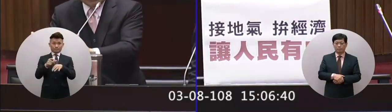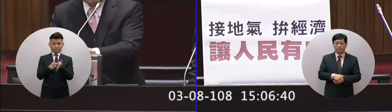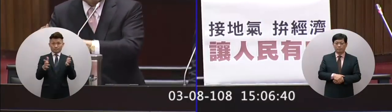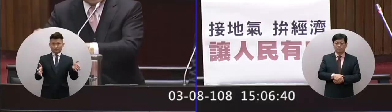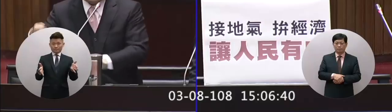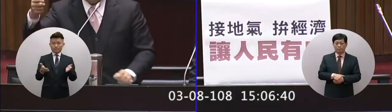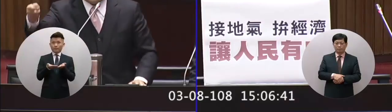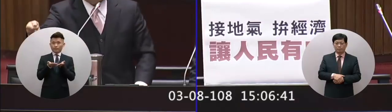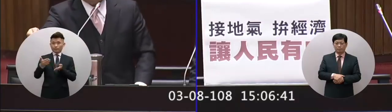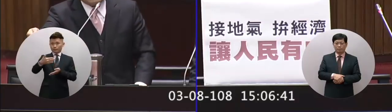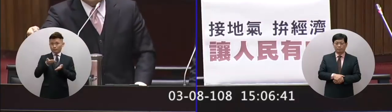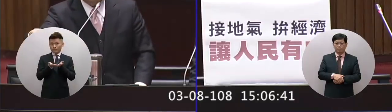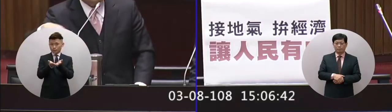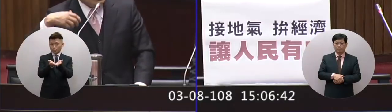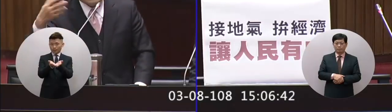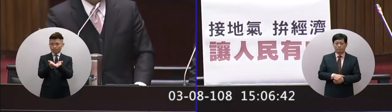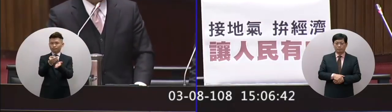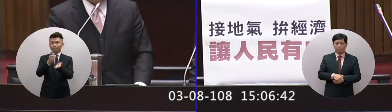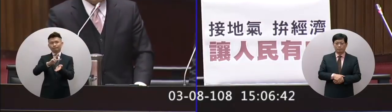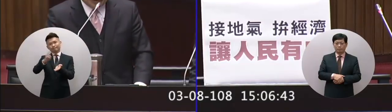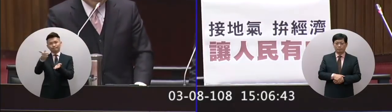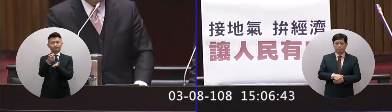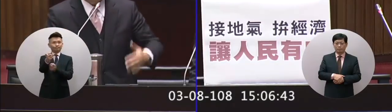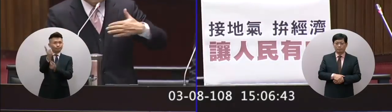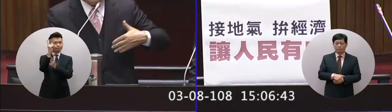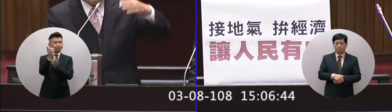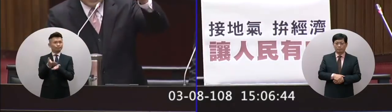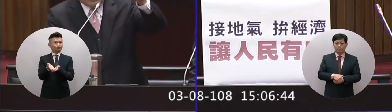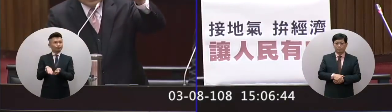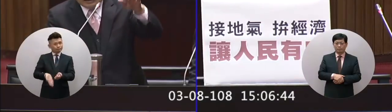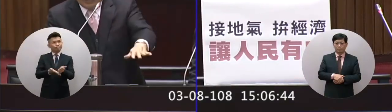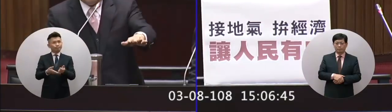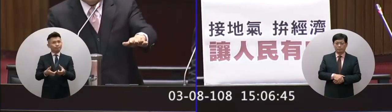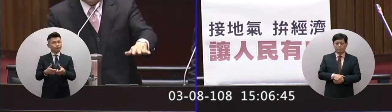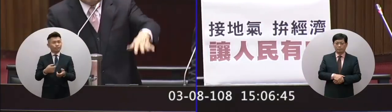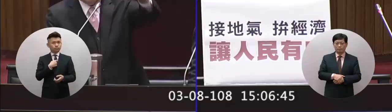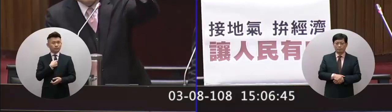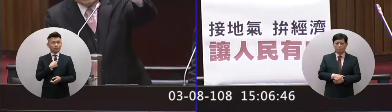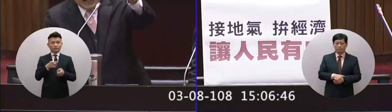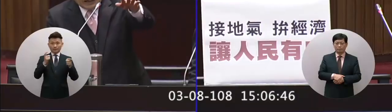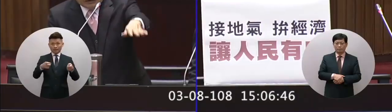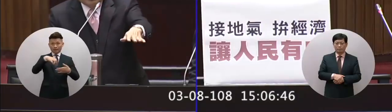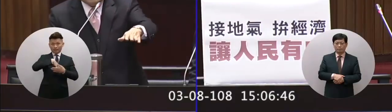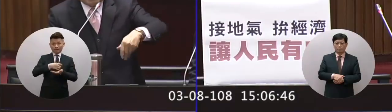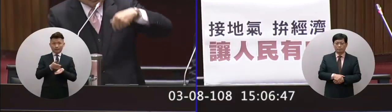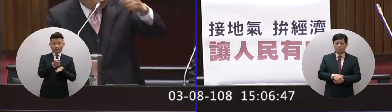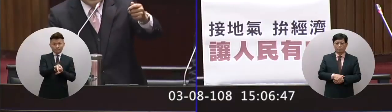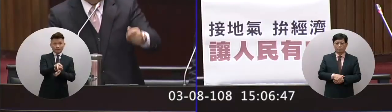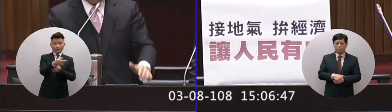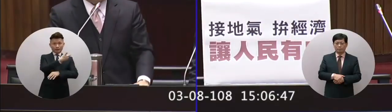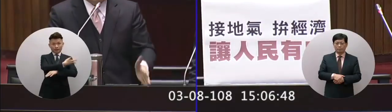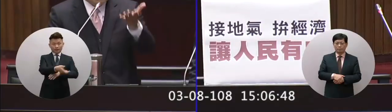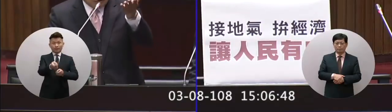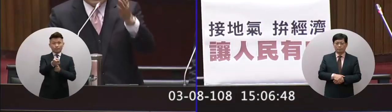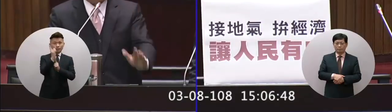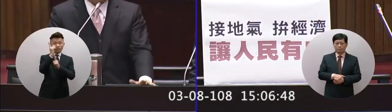渔船变成海钓船，这应该大大鼓励，不只是在港里面钓，在河里面钓，出